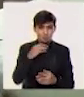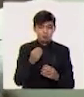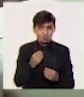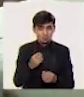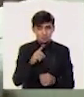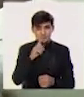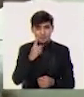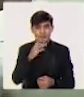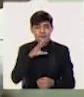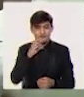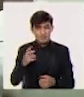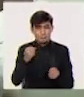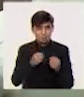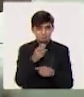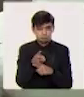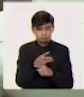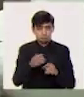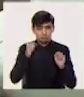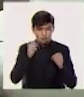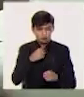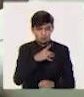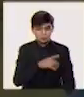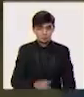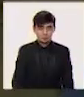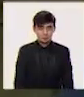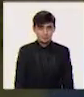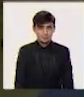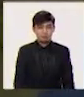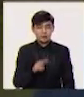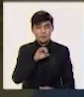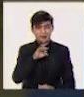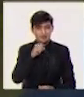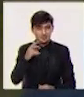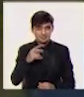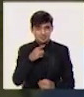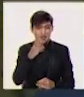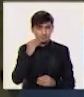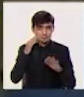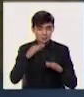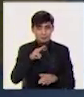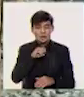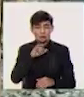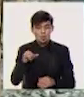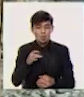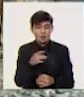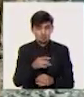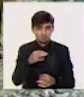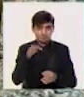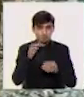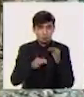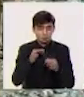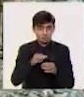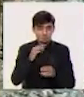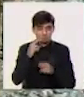бір ғасыр уақыт жол талғамай жүруге болады дейді. Мерхан Кәрібаев енді Алматыдағы Медеу аудандық сотына бұл істің